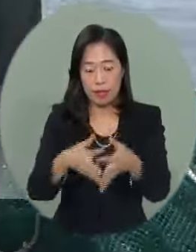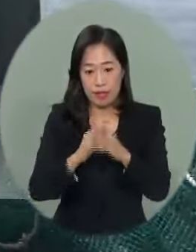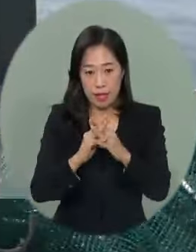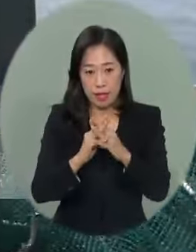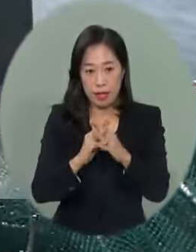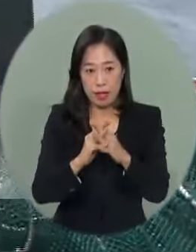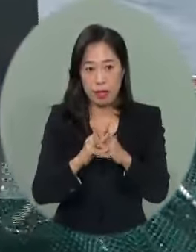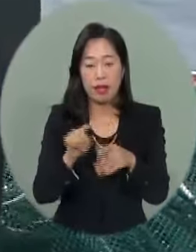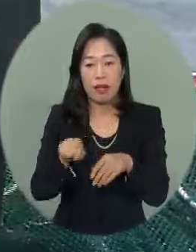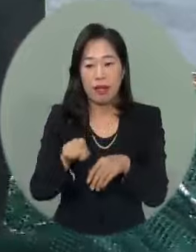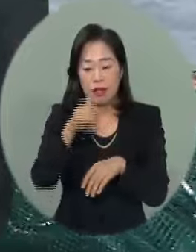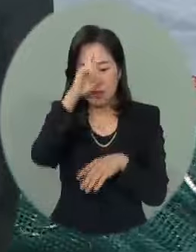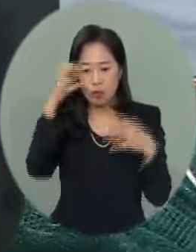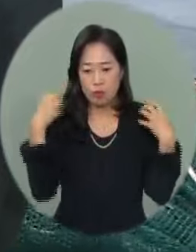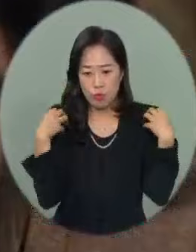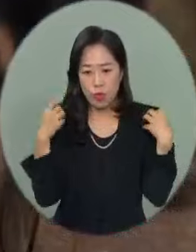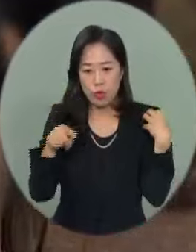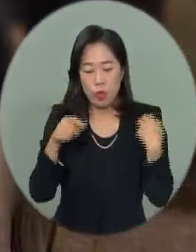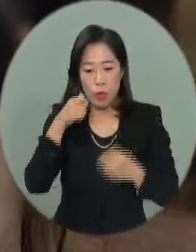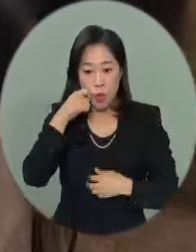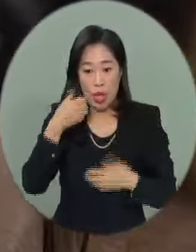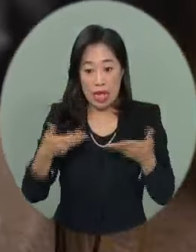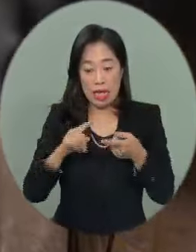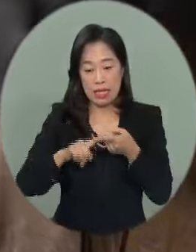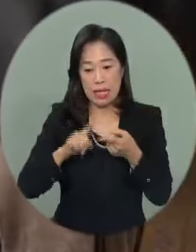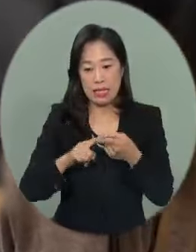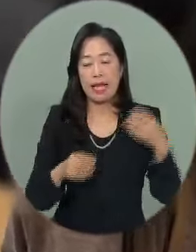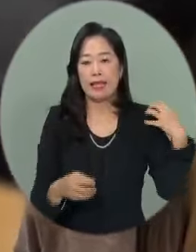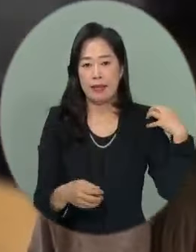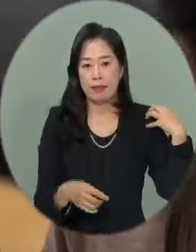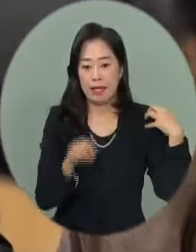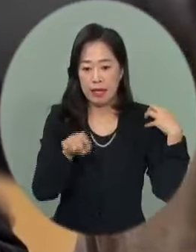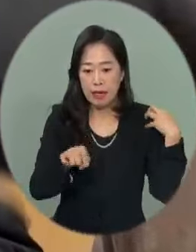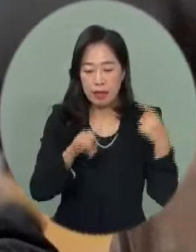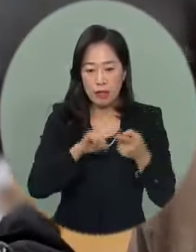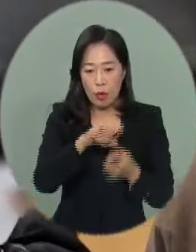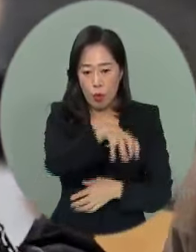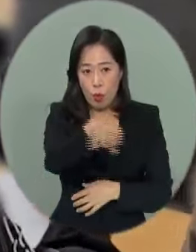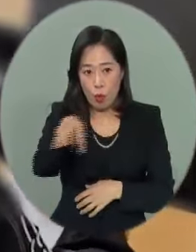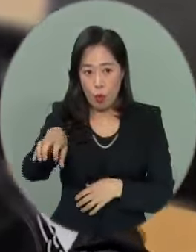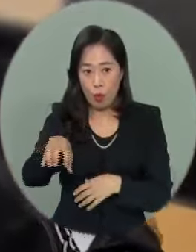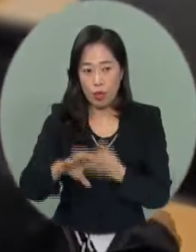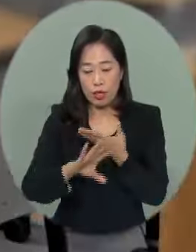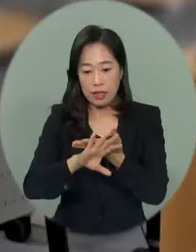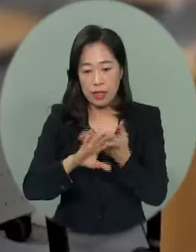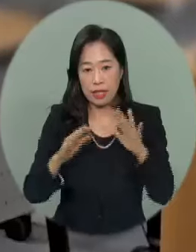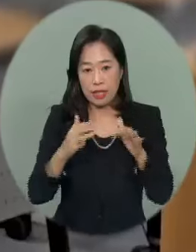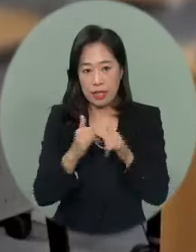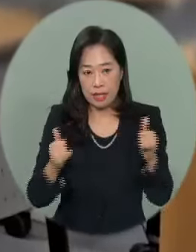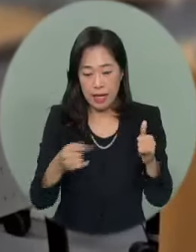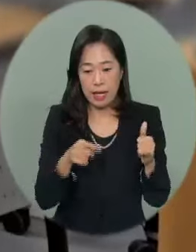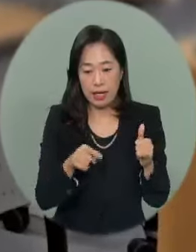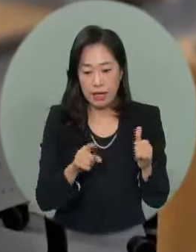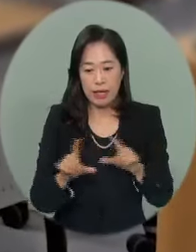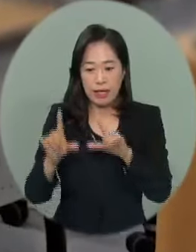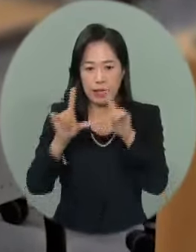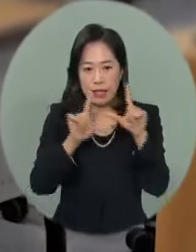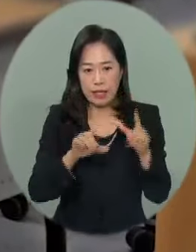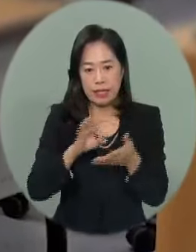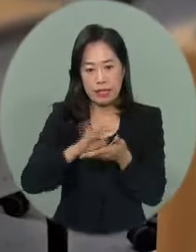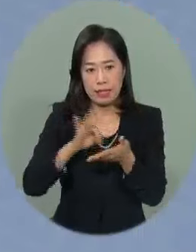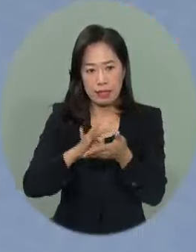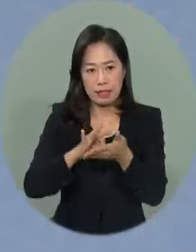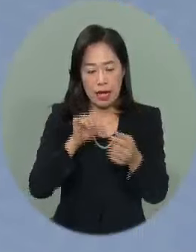정부 공백을 메운다는 방침입니다. 하지만 이마저도 전남 곳곳에 사는 외국인 노동자들이 이용하기에는